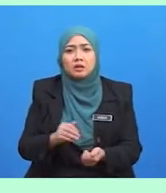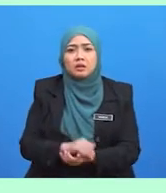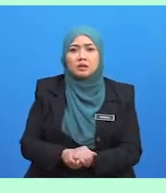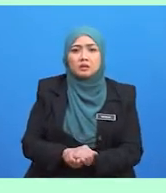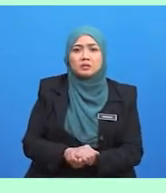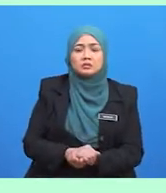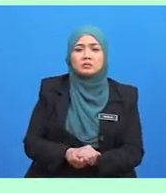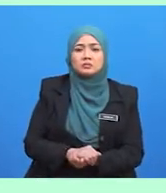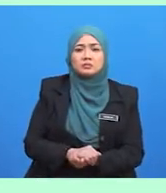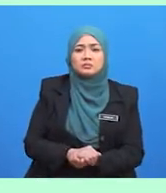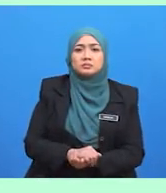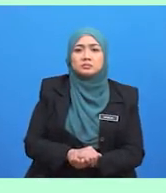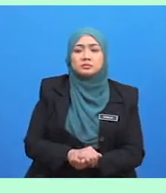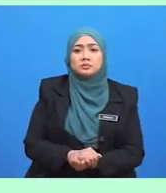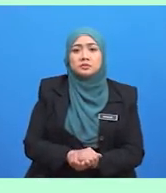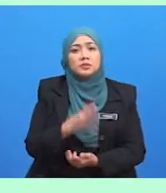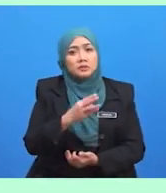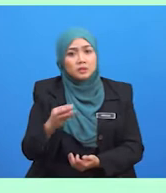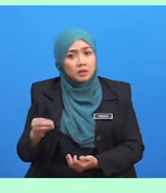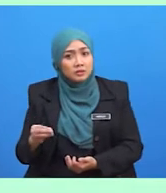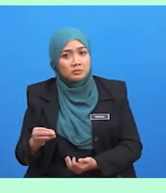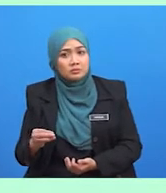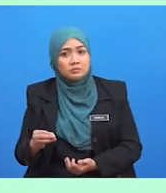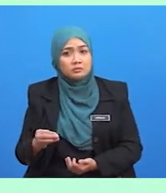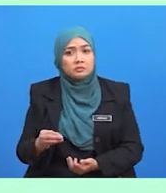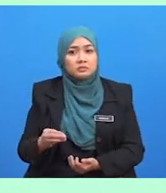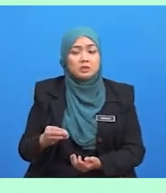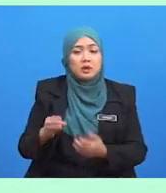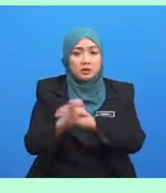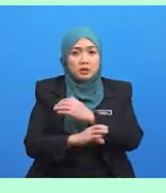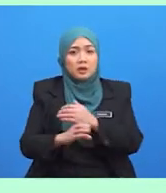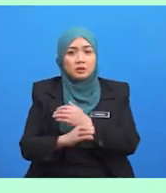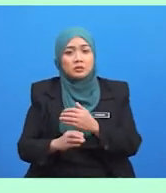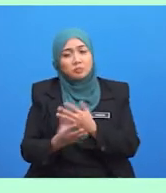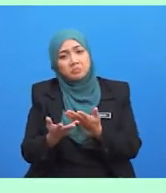negara terjejas, maka pendapatan buruh turut terjejas.